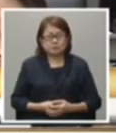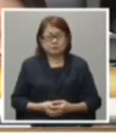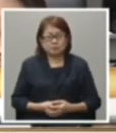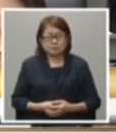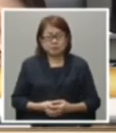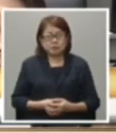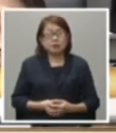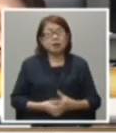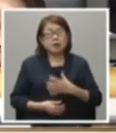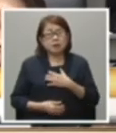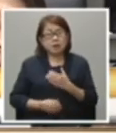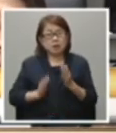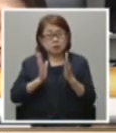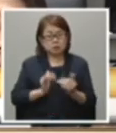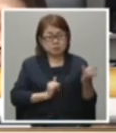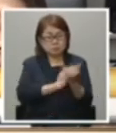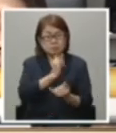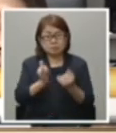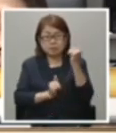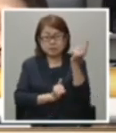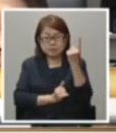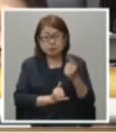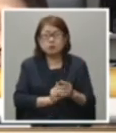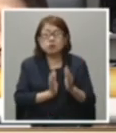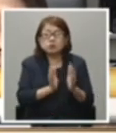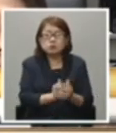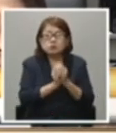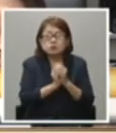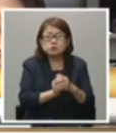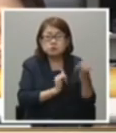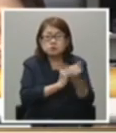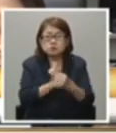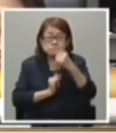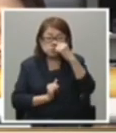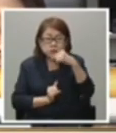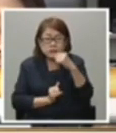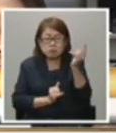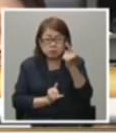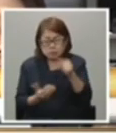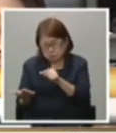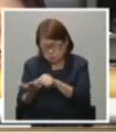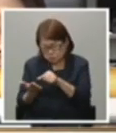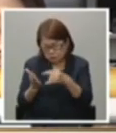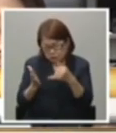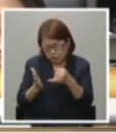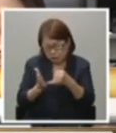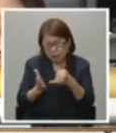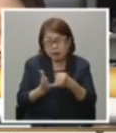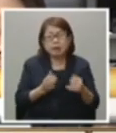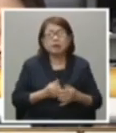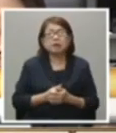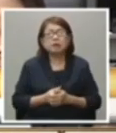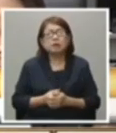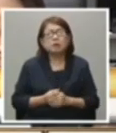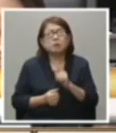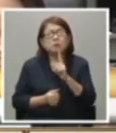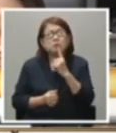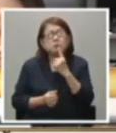เขาอยากให้นักท่องเที่ยวจีนมาเที่ยวเมืองไทยอย่างสะดวกสบายไปเมืองรองนู่นนี่เขาก็พูดไปค่ะสวยงาม